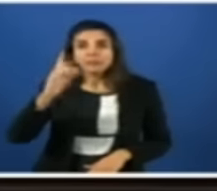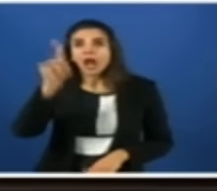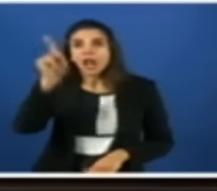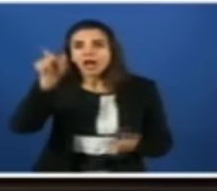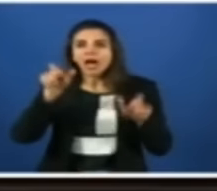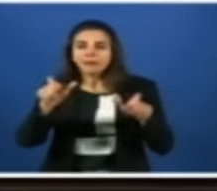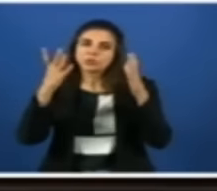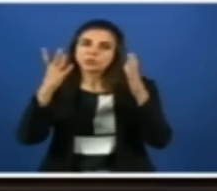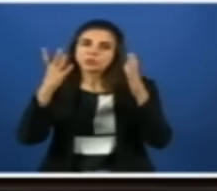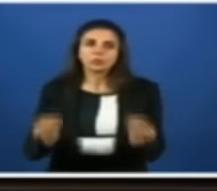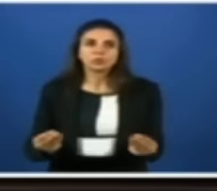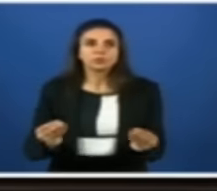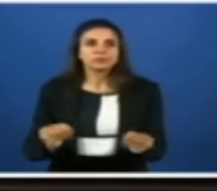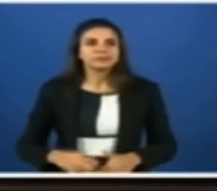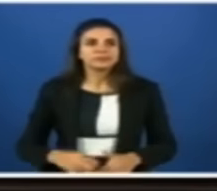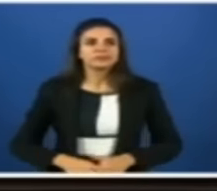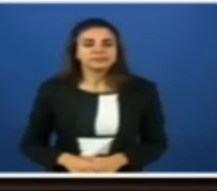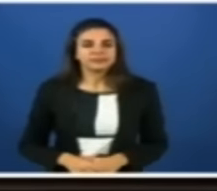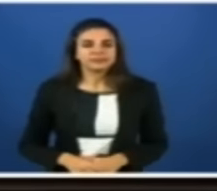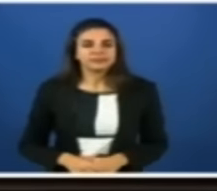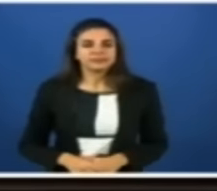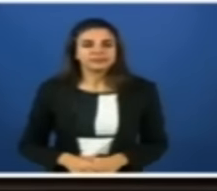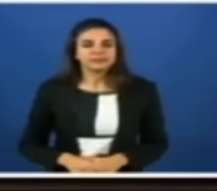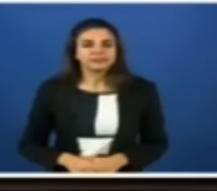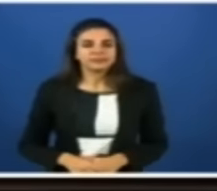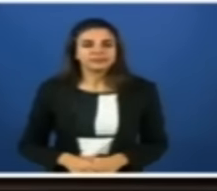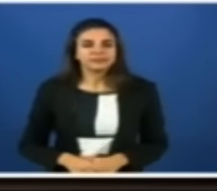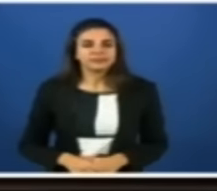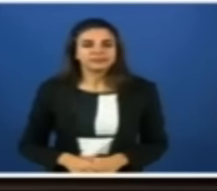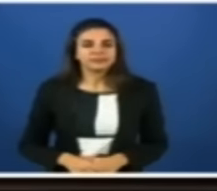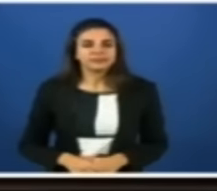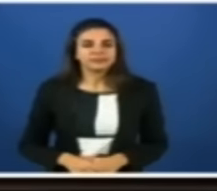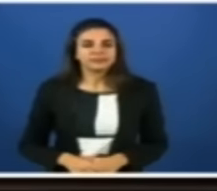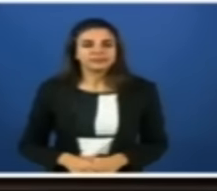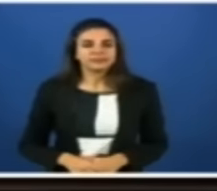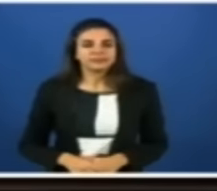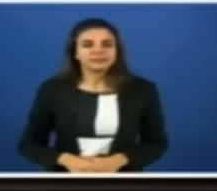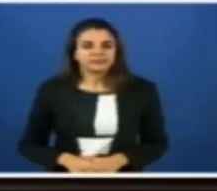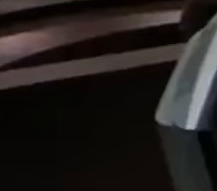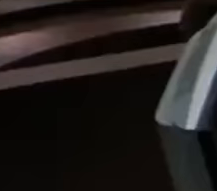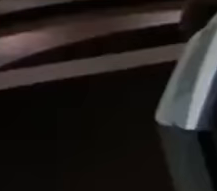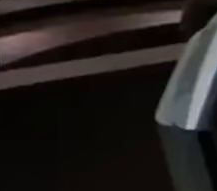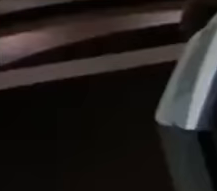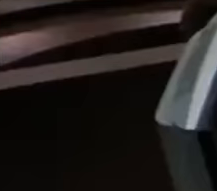Allah'a emanet olun. Sayın Başkanım.